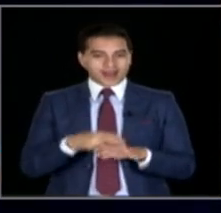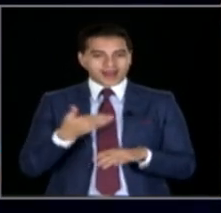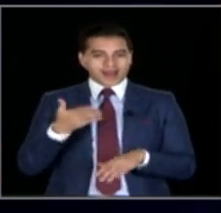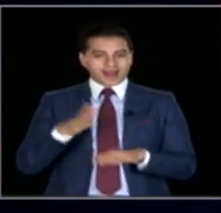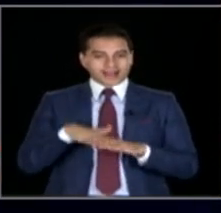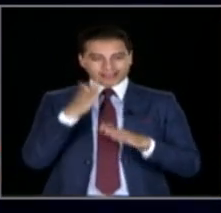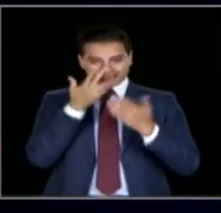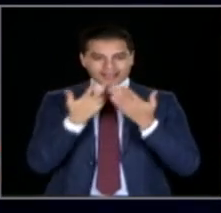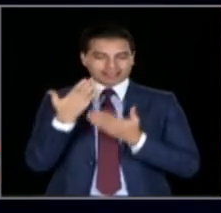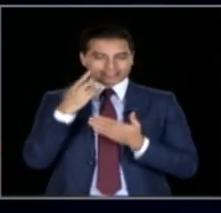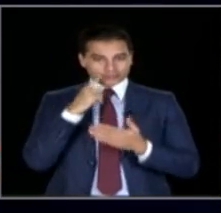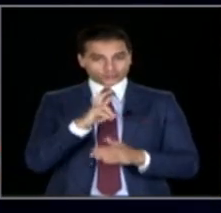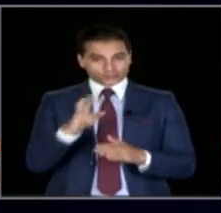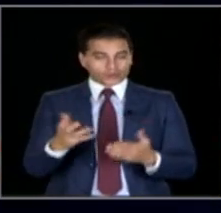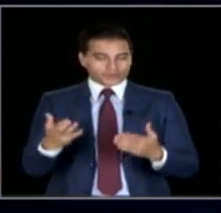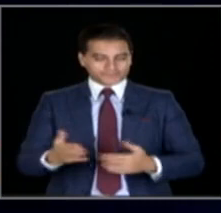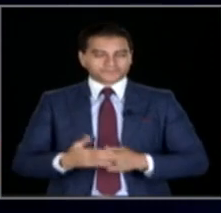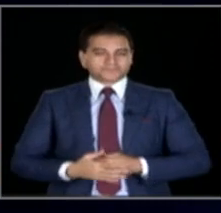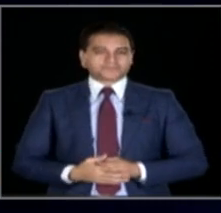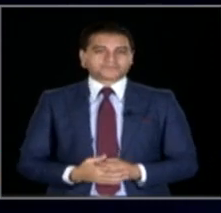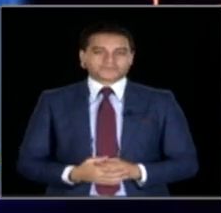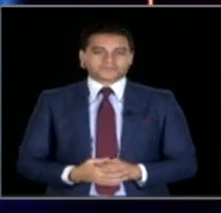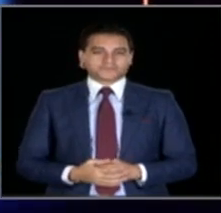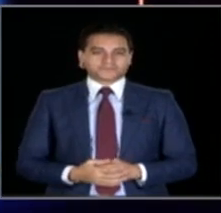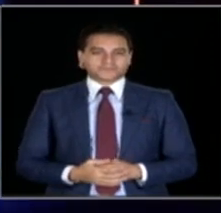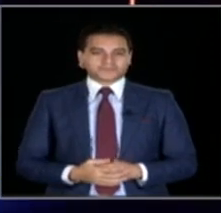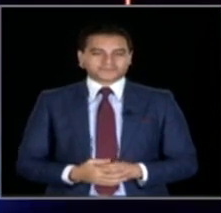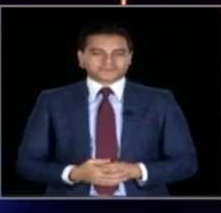سؤال في التاريخ. تاريخ والسؤال هو: